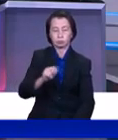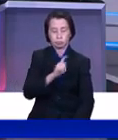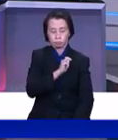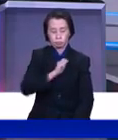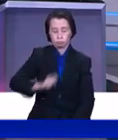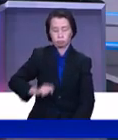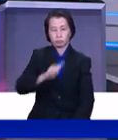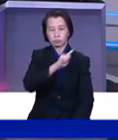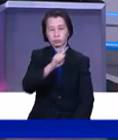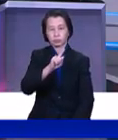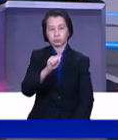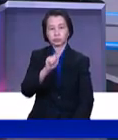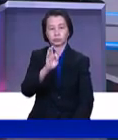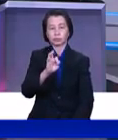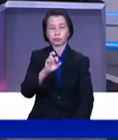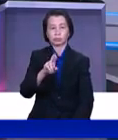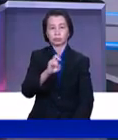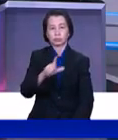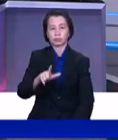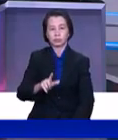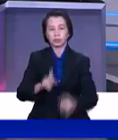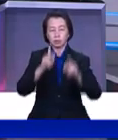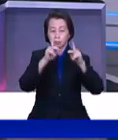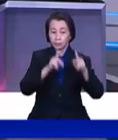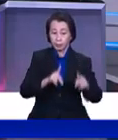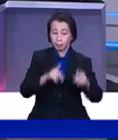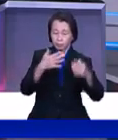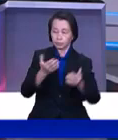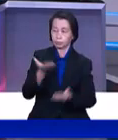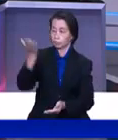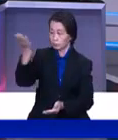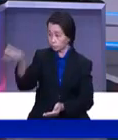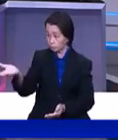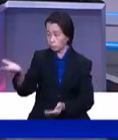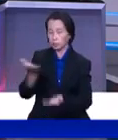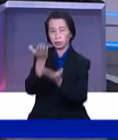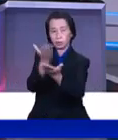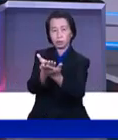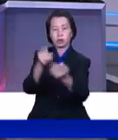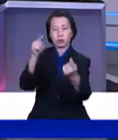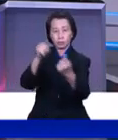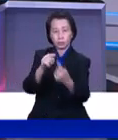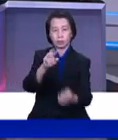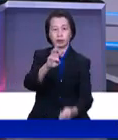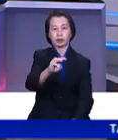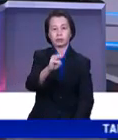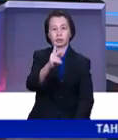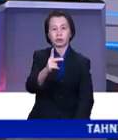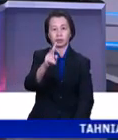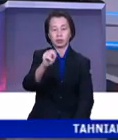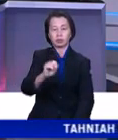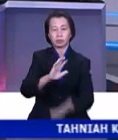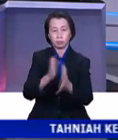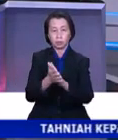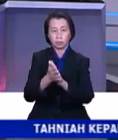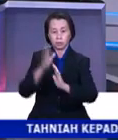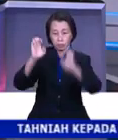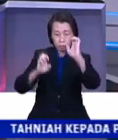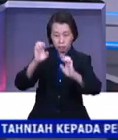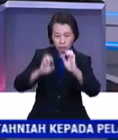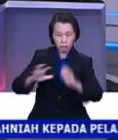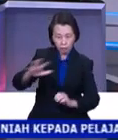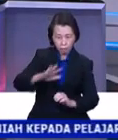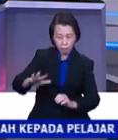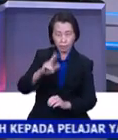Datuk Seri Zafrul Tengku Abdul Aziz berkata pihaknya telah membentangkan cadangan kepada Majlis Keselamatan Negara MKN supaya nilai